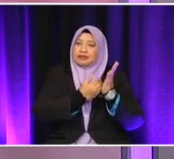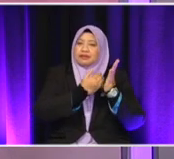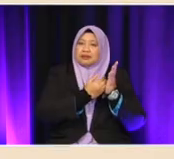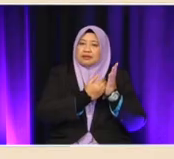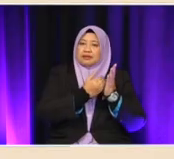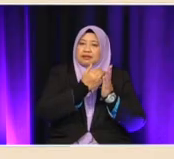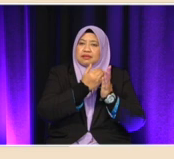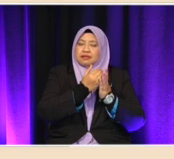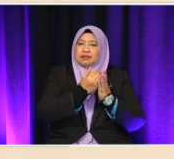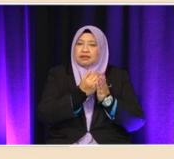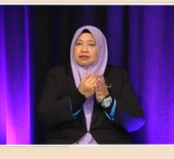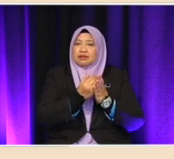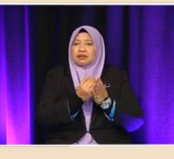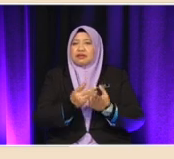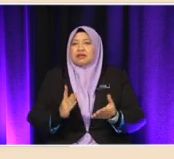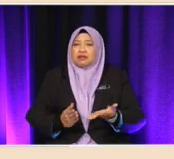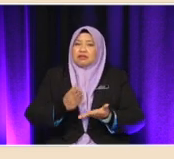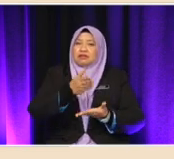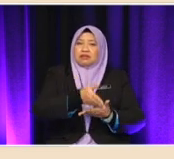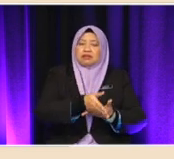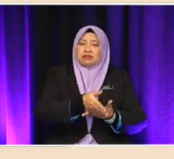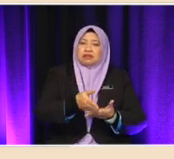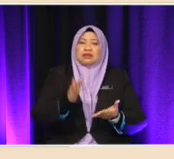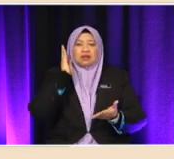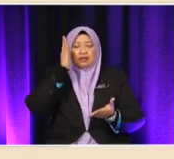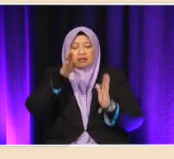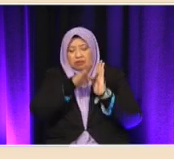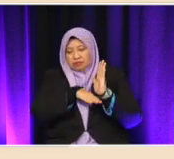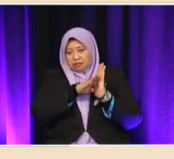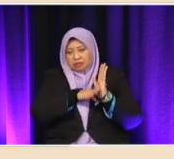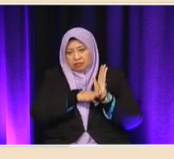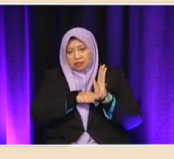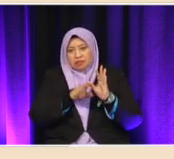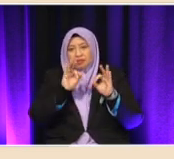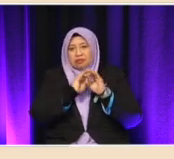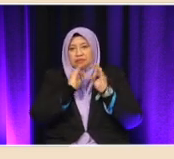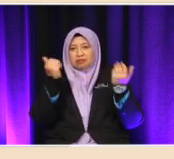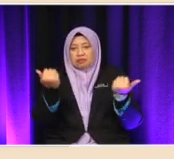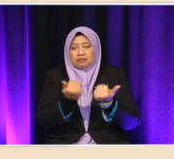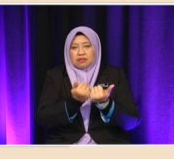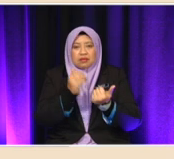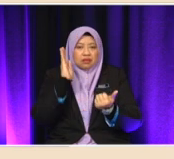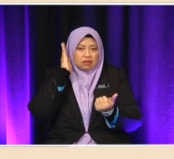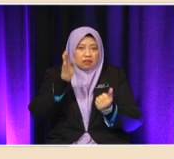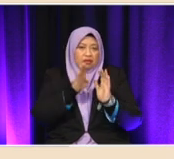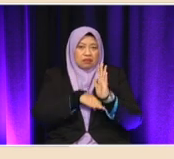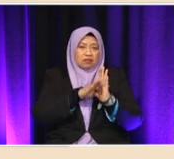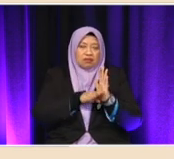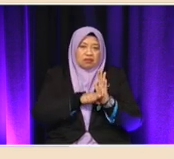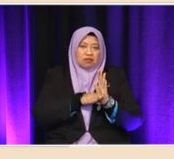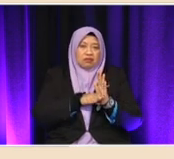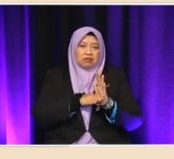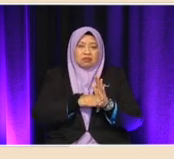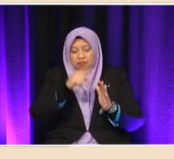quantity yang ditawar akan menjadi kurang Firma akan mengurangkan pengeluaran barang ke ranah harga faktur